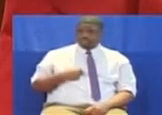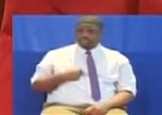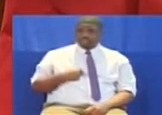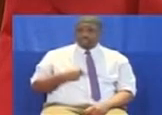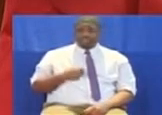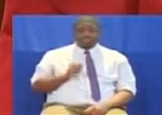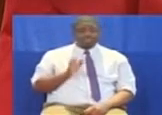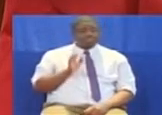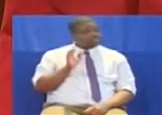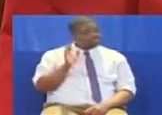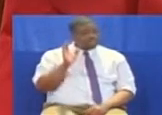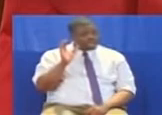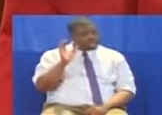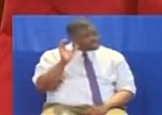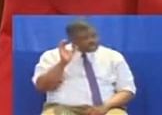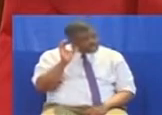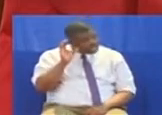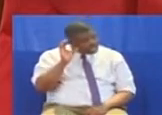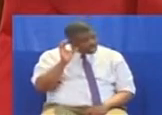sijasikia.